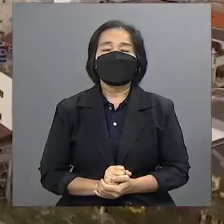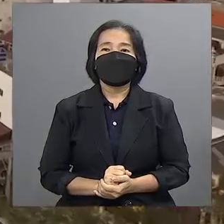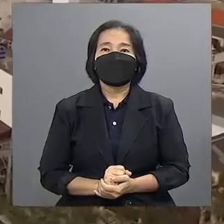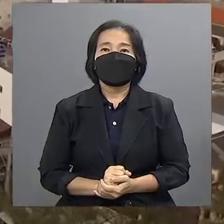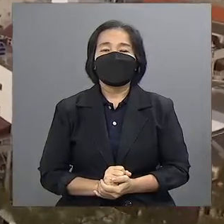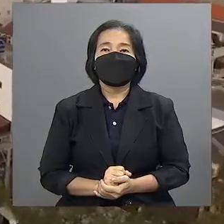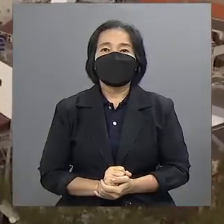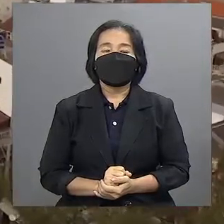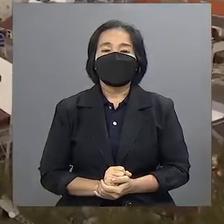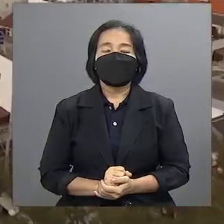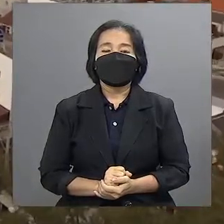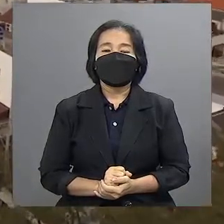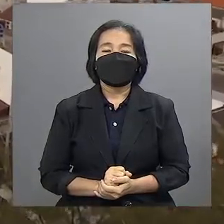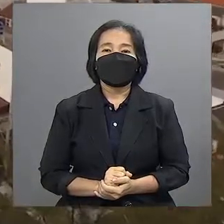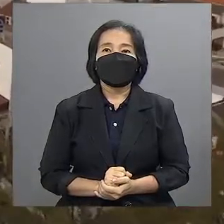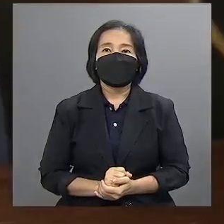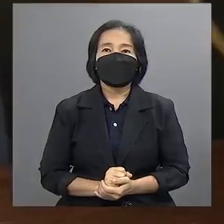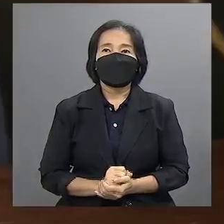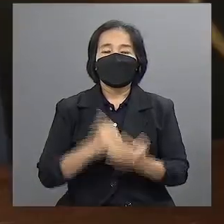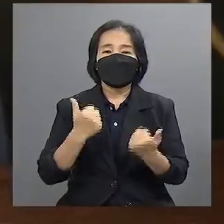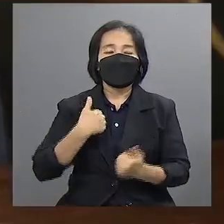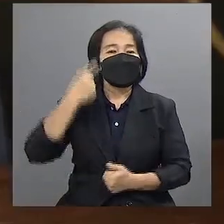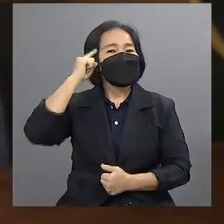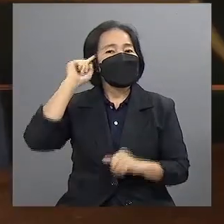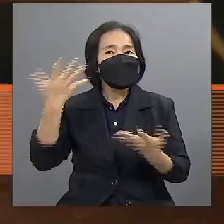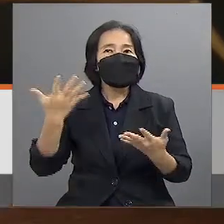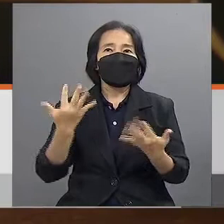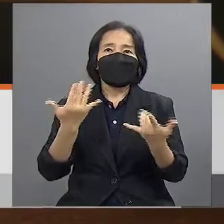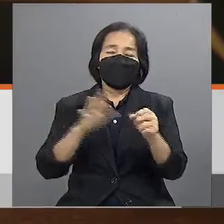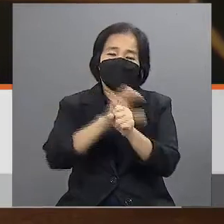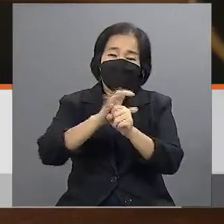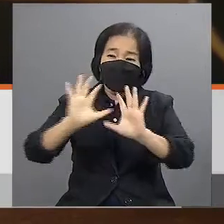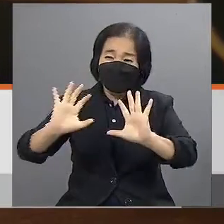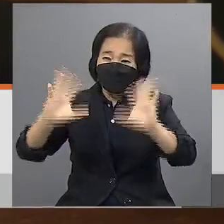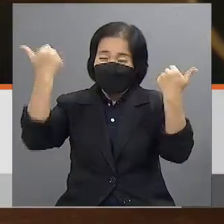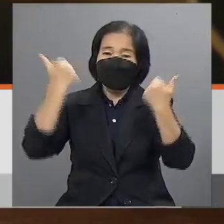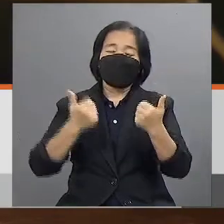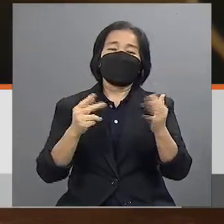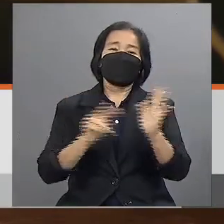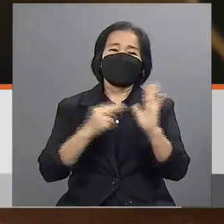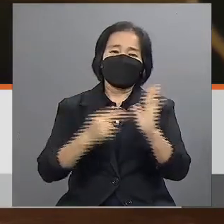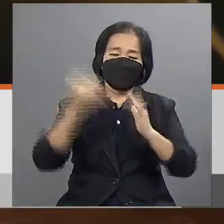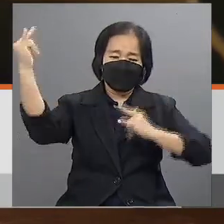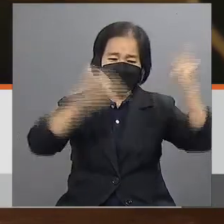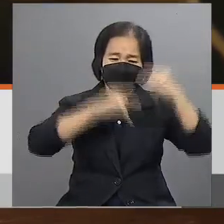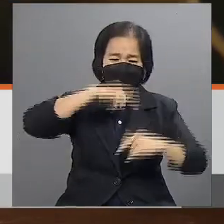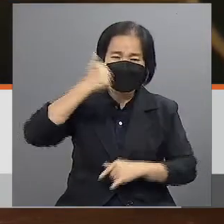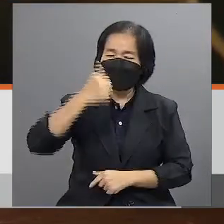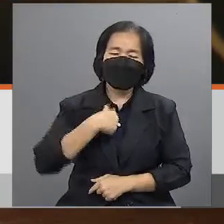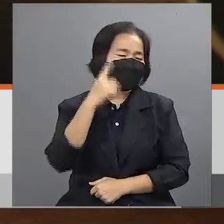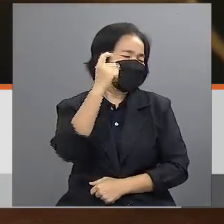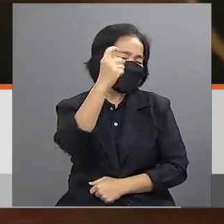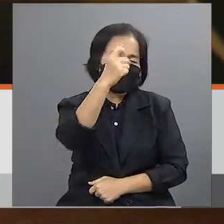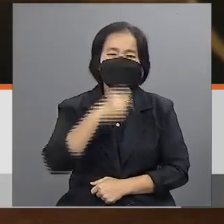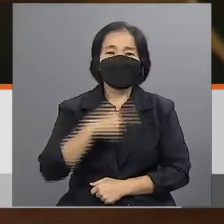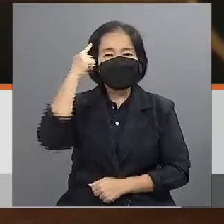ให้โครวิหมดแลคยเปิดปะ tehcถ้เป็แบบนั้นเราคงแย่มาอีกอนานแต่การ